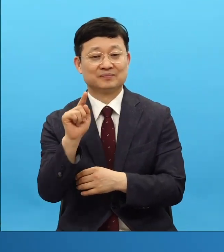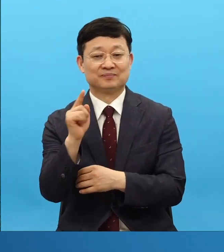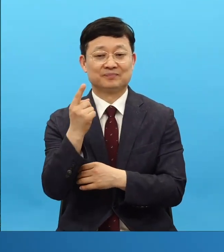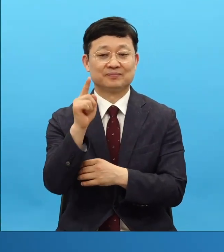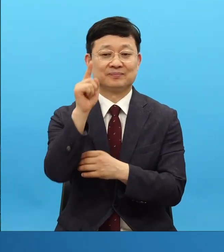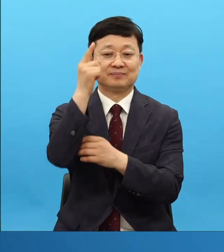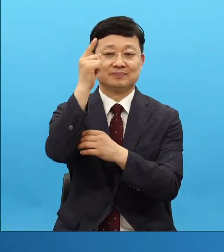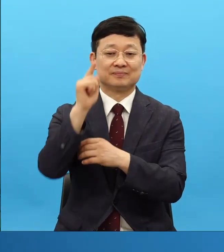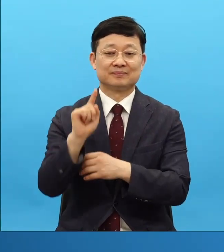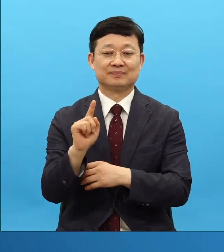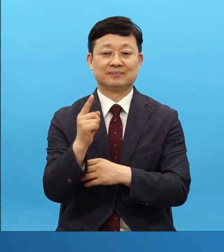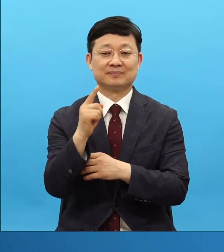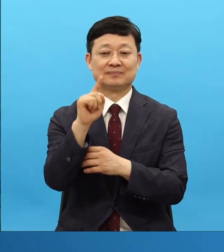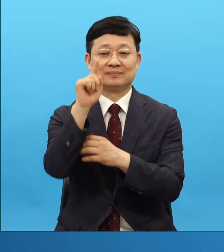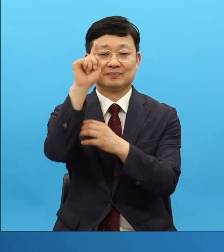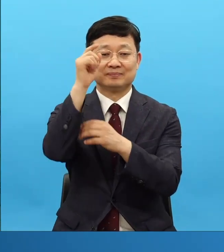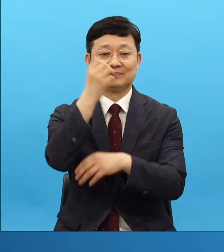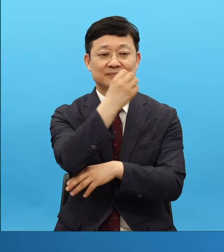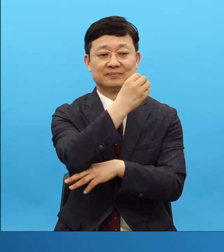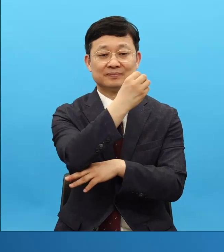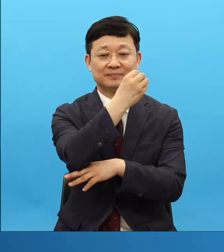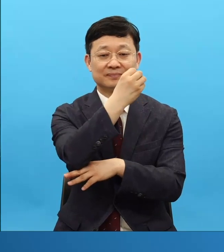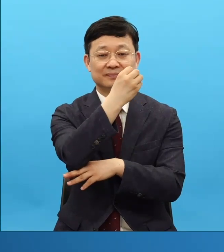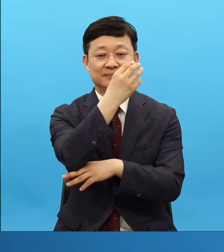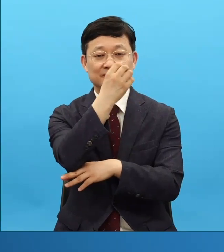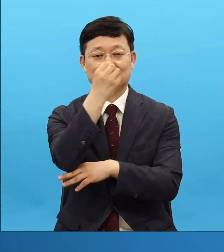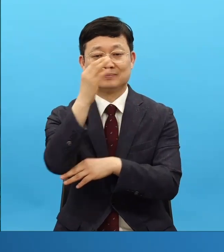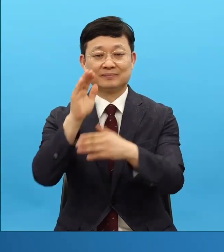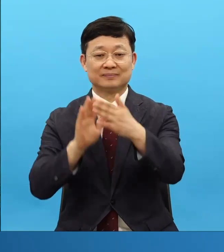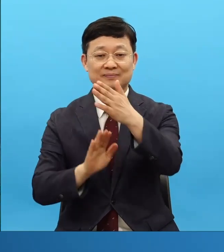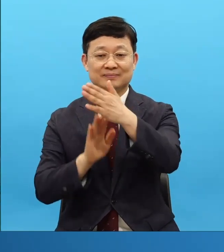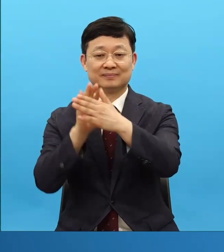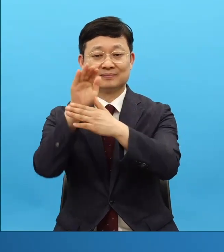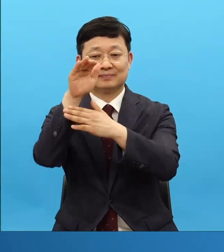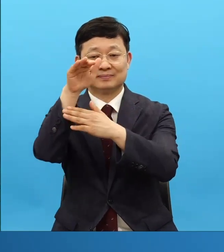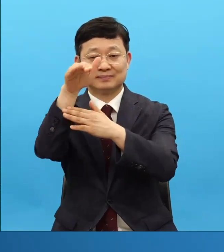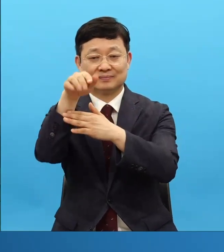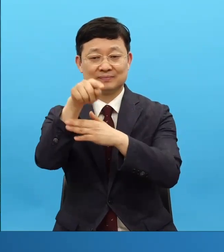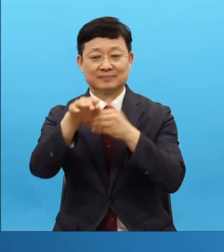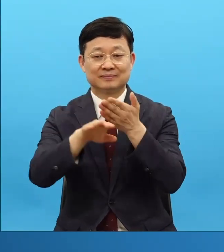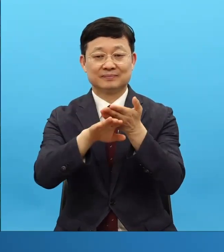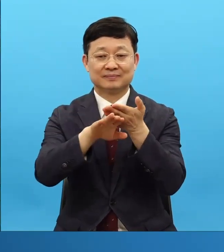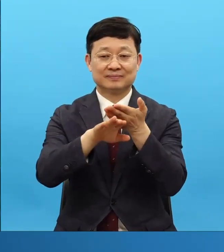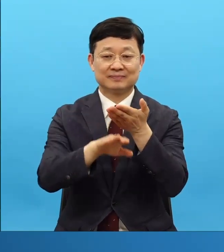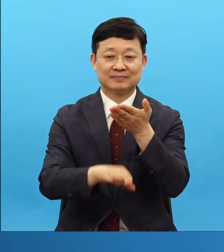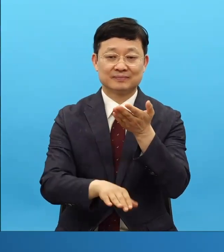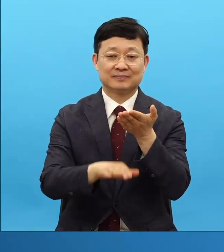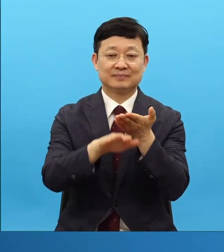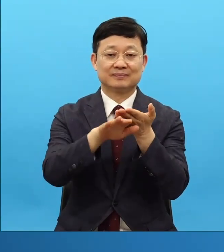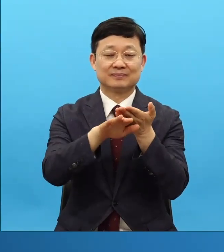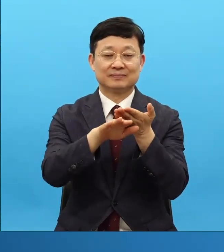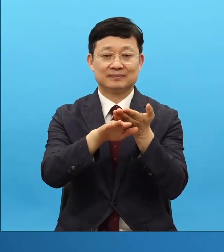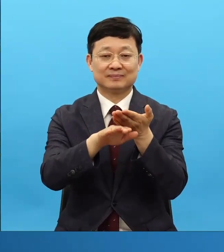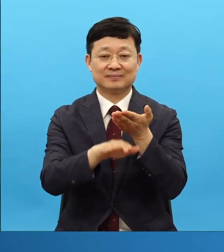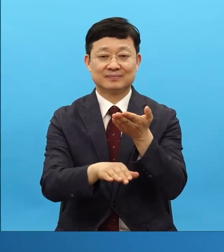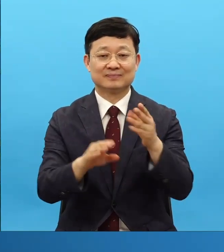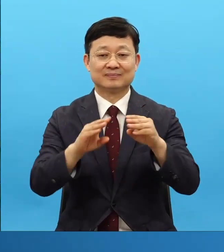저 높고 높은 별을 넘어 이